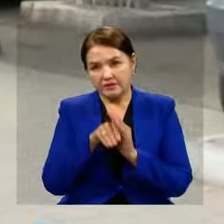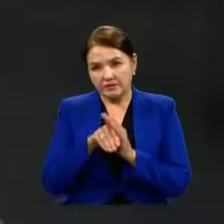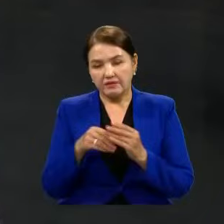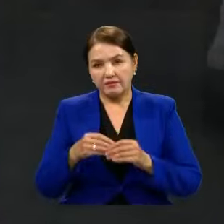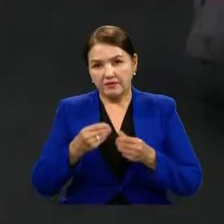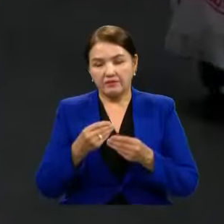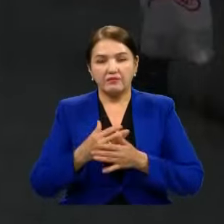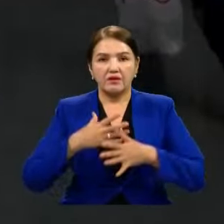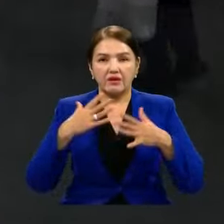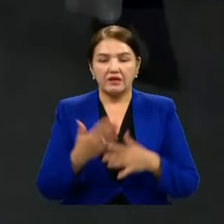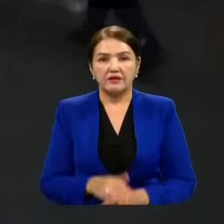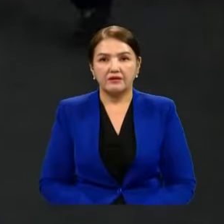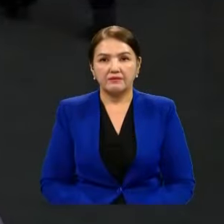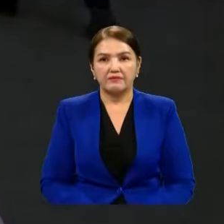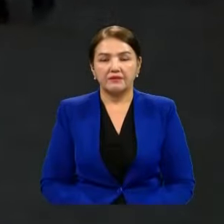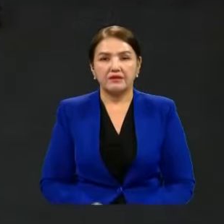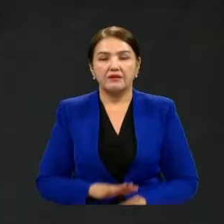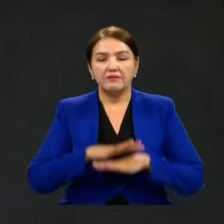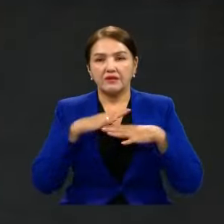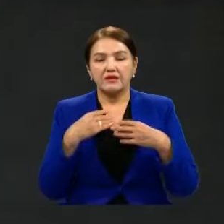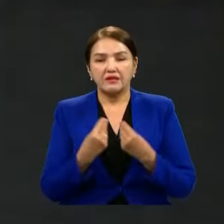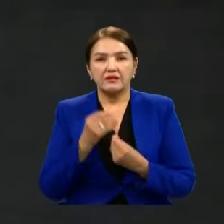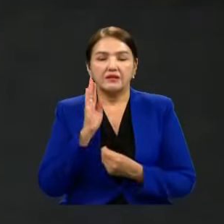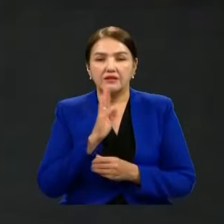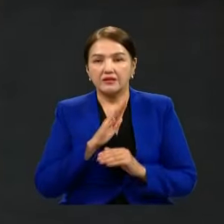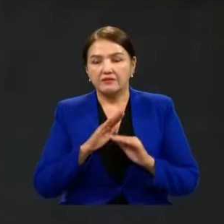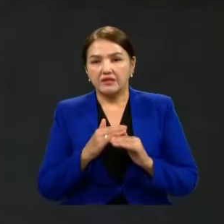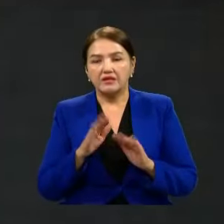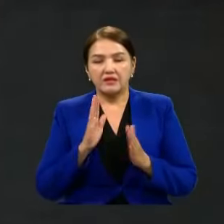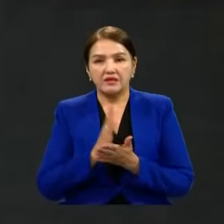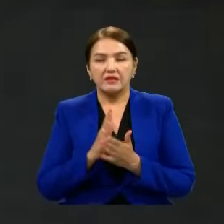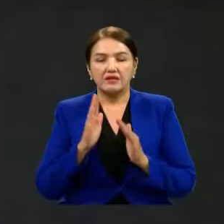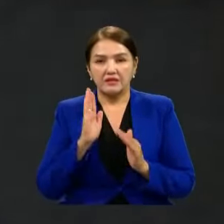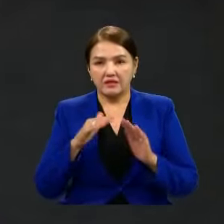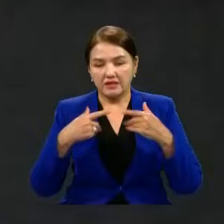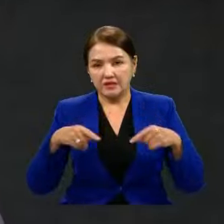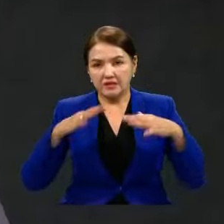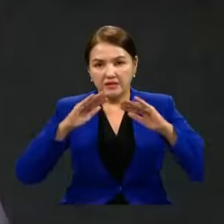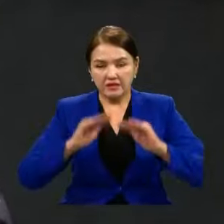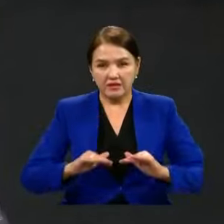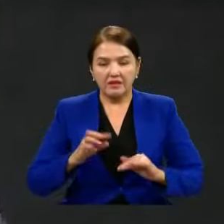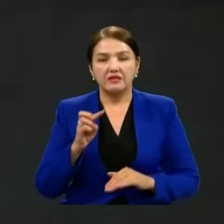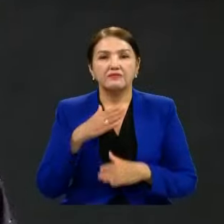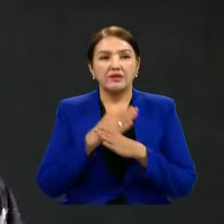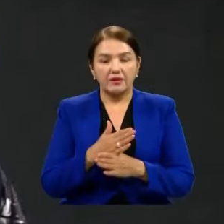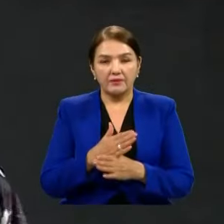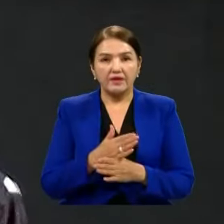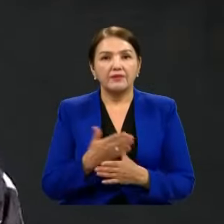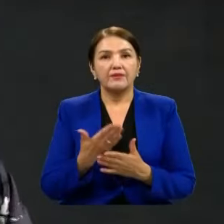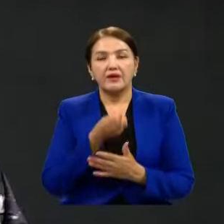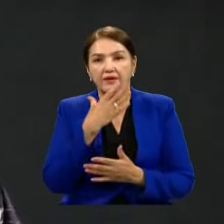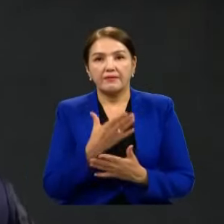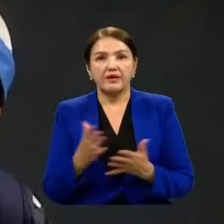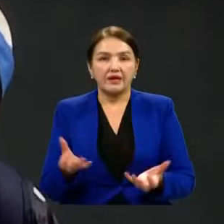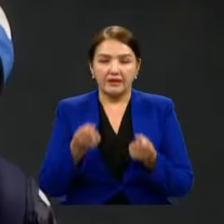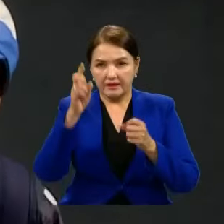больше. Для многодетных семей есть разные скидки. Также получаем АСП, социальную помощь. Все это является хорошей